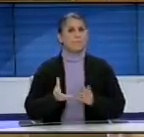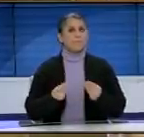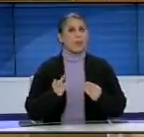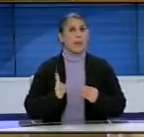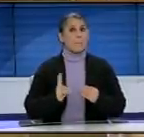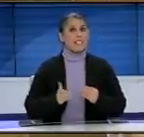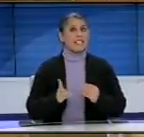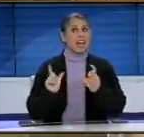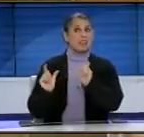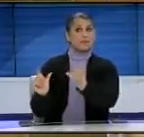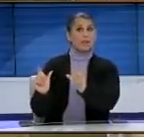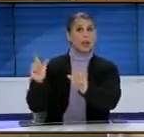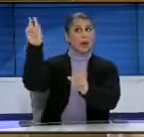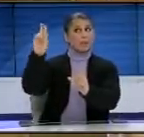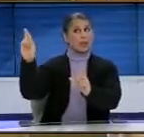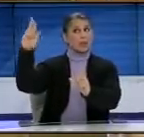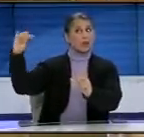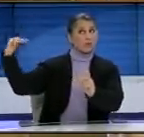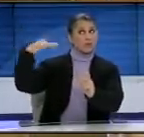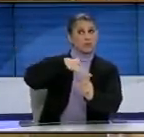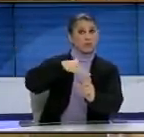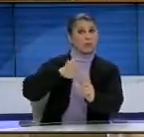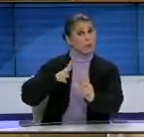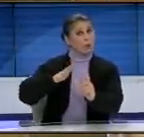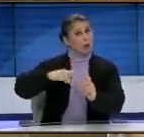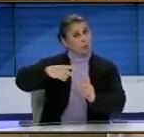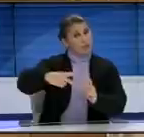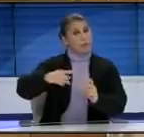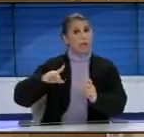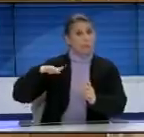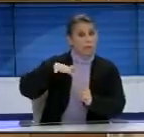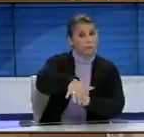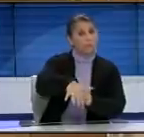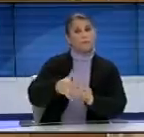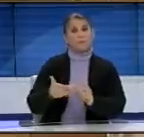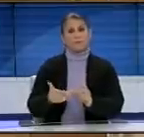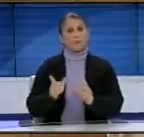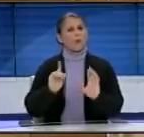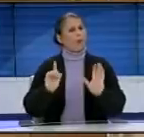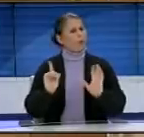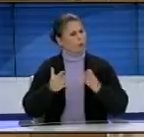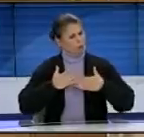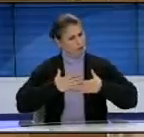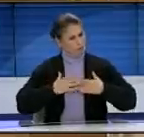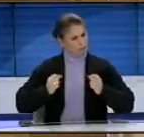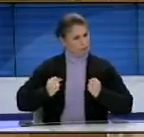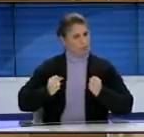η ασφάλειά τους από τις ρωσικές πολεμικές επιχειρήσεις. παρότι